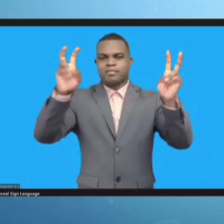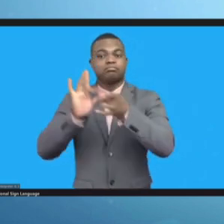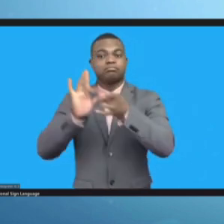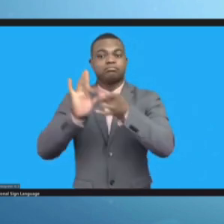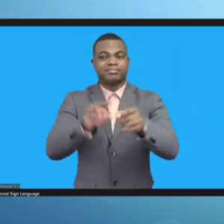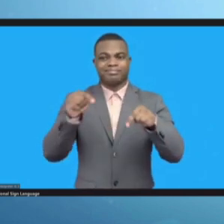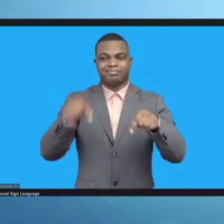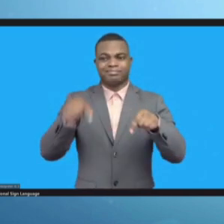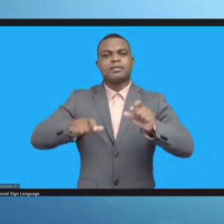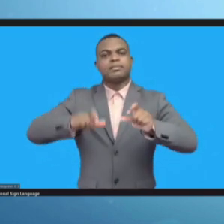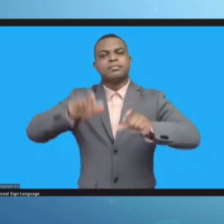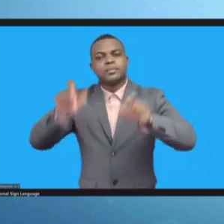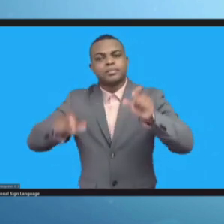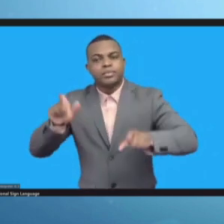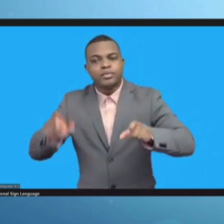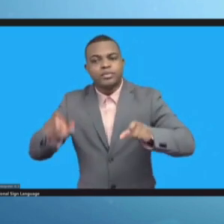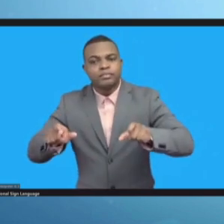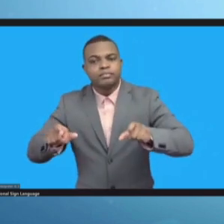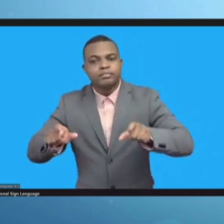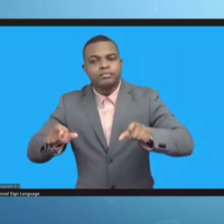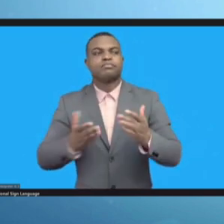privacy,